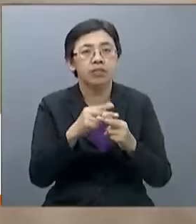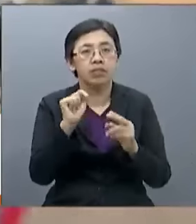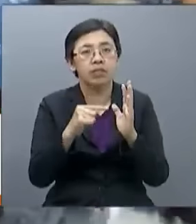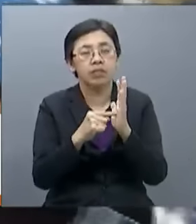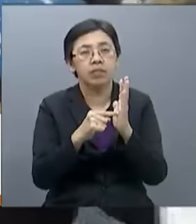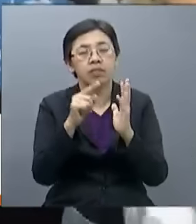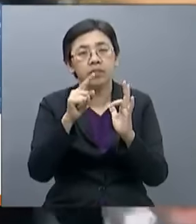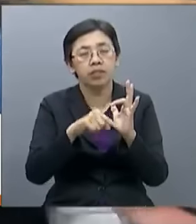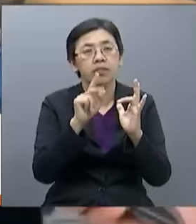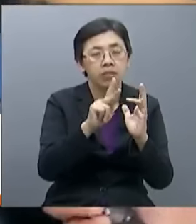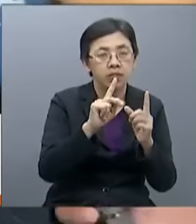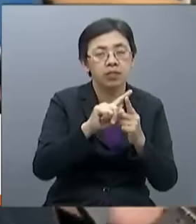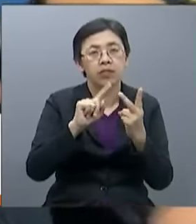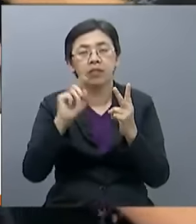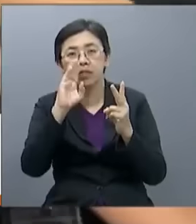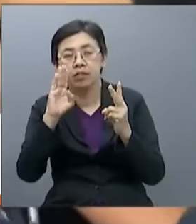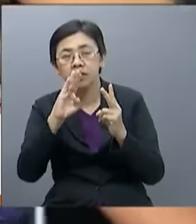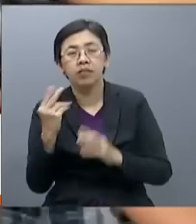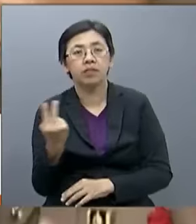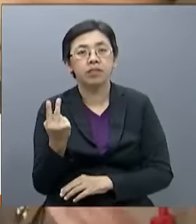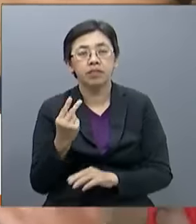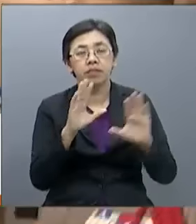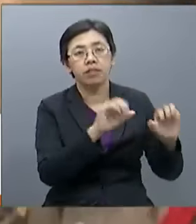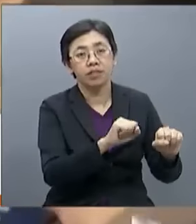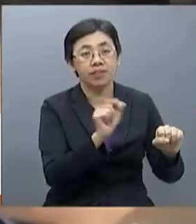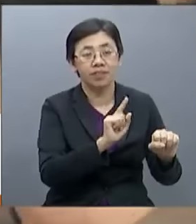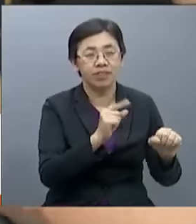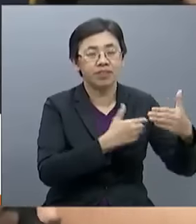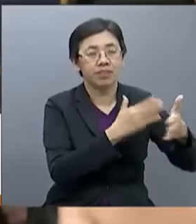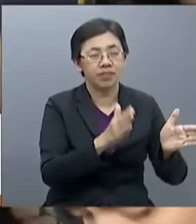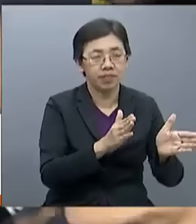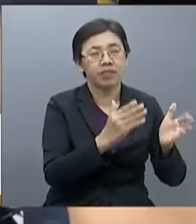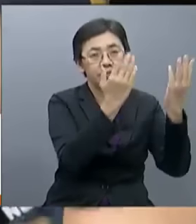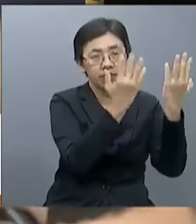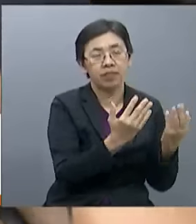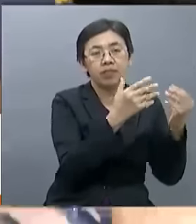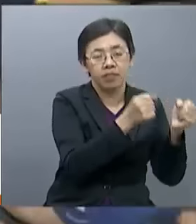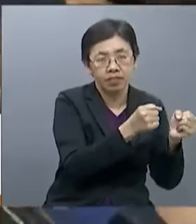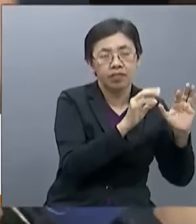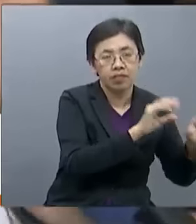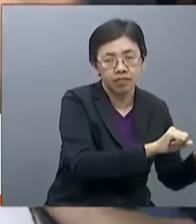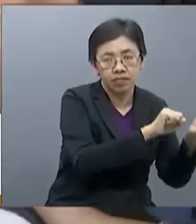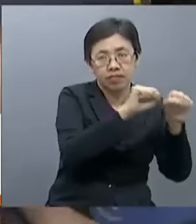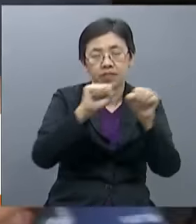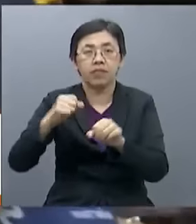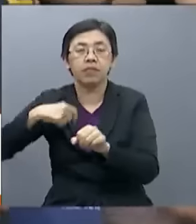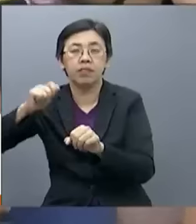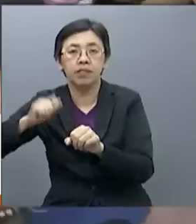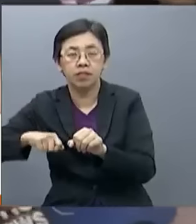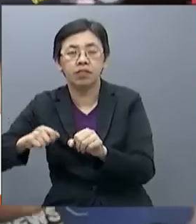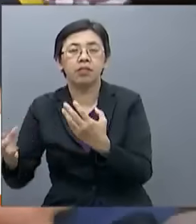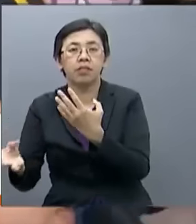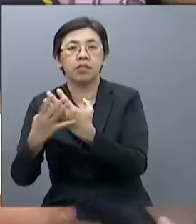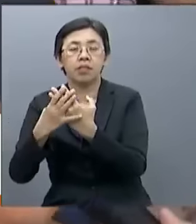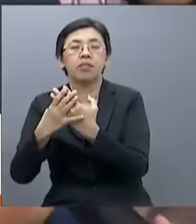บุตรและนายการตะพลเลืองอารามออกจากห้องคุมขังที่กองบังคับการปราบปรามไปขออำนาจศาลอาญาฝากขังเป็